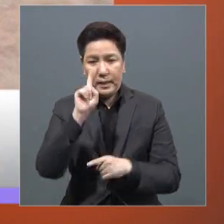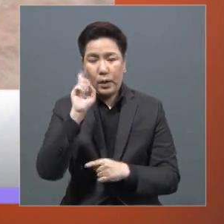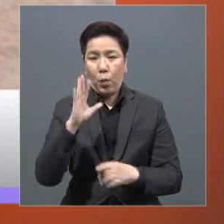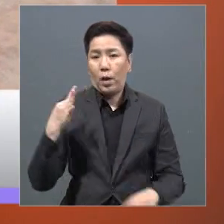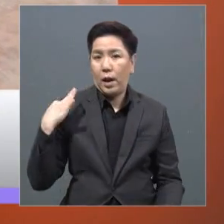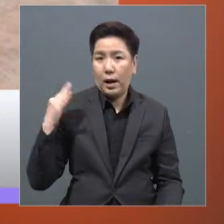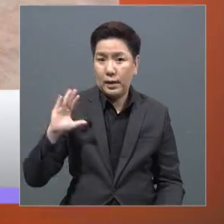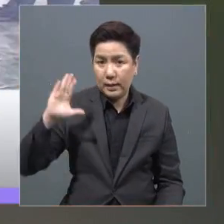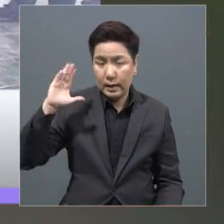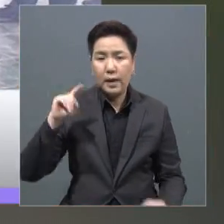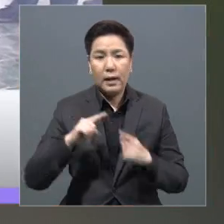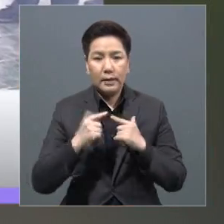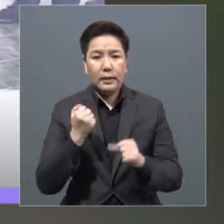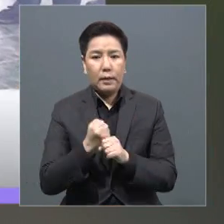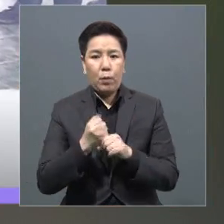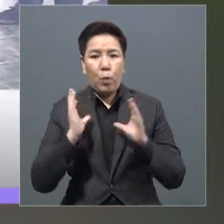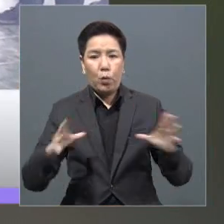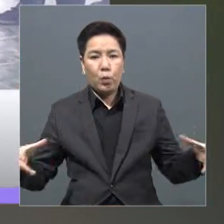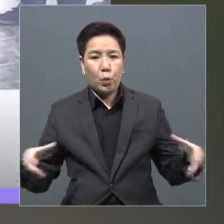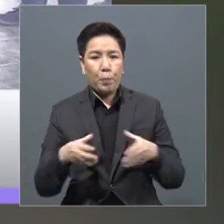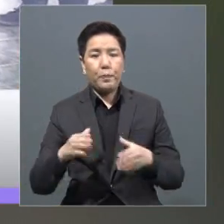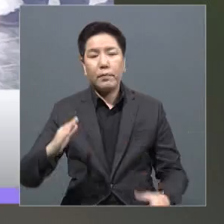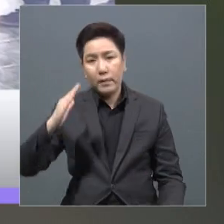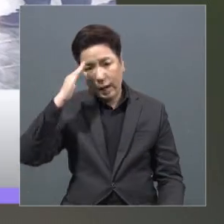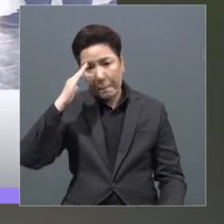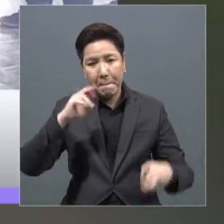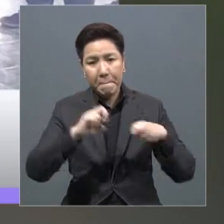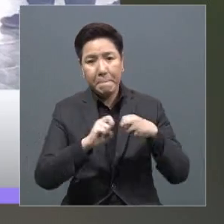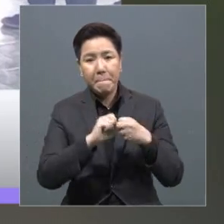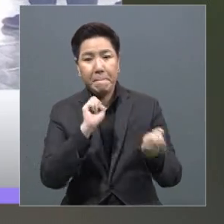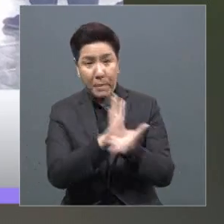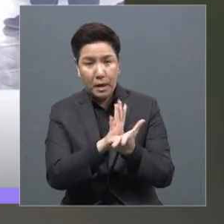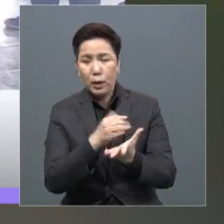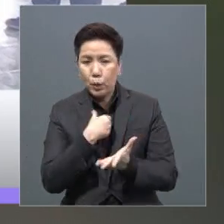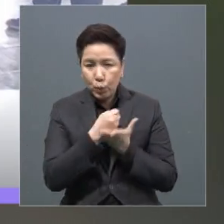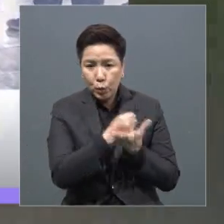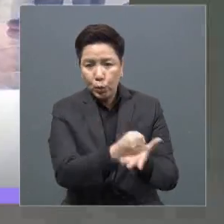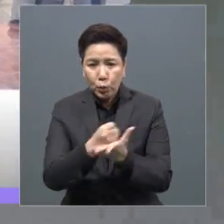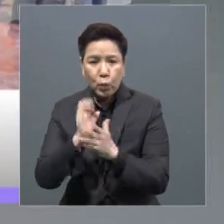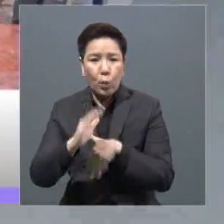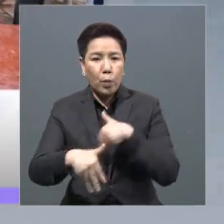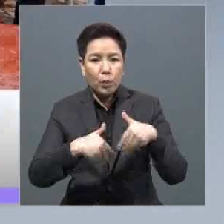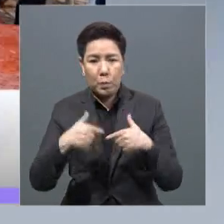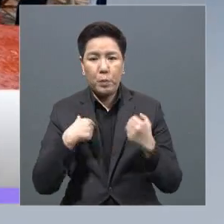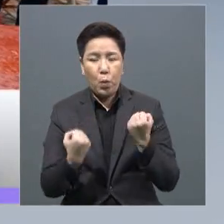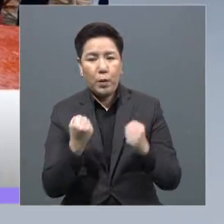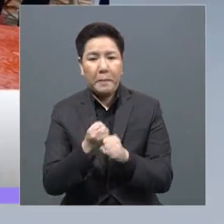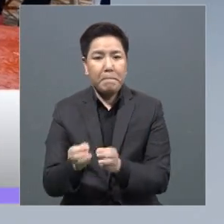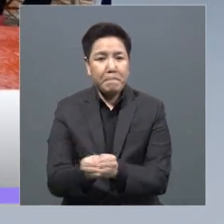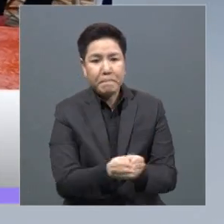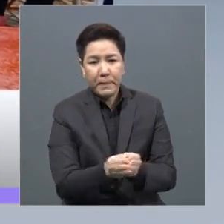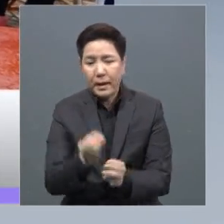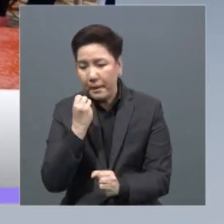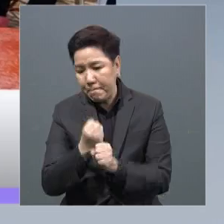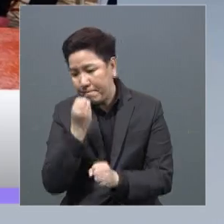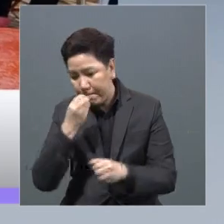จิตอาสาพระราชทานภาค 3จัดกำลังพลจิตอาสาภัยพิบัติเข้าไปช่วยเหลือประชาชนแล้วก็มีการจัดรถครัวสนามประกอบ